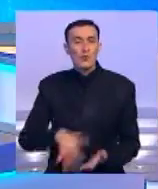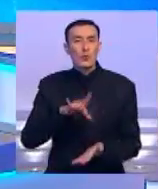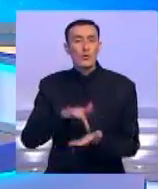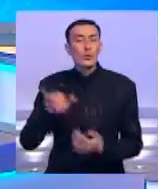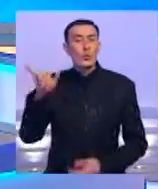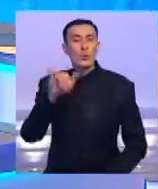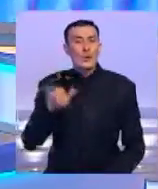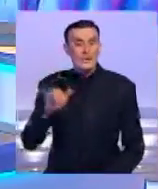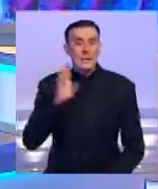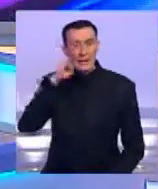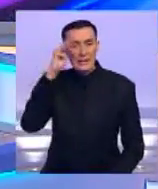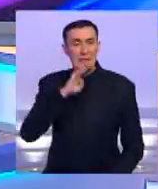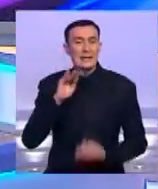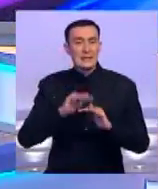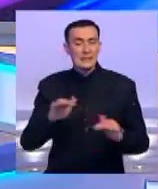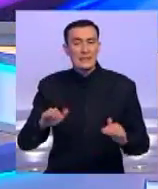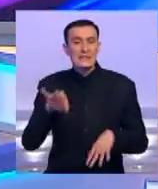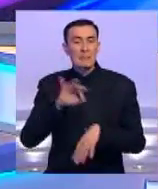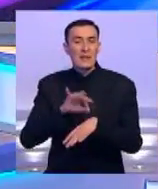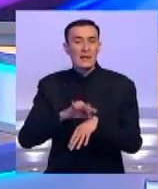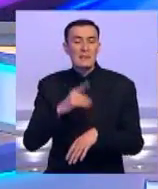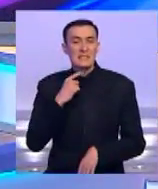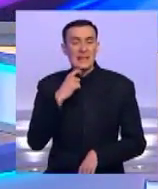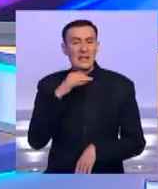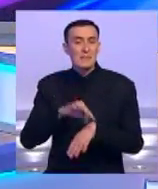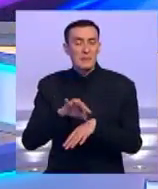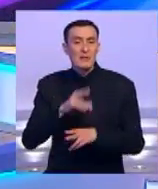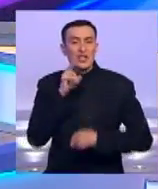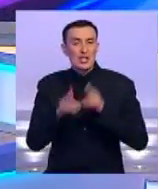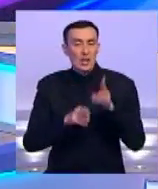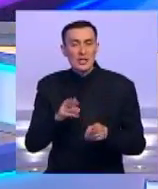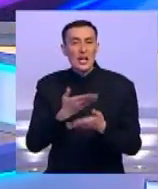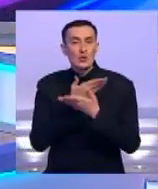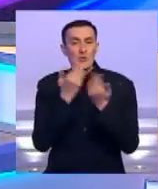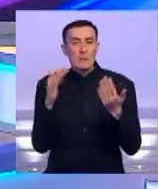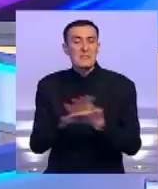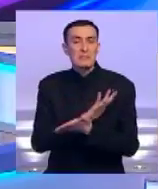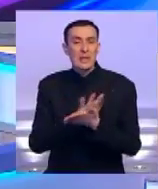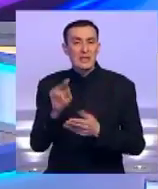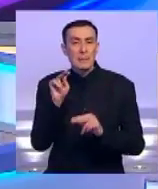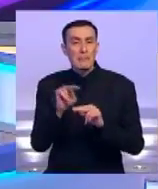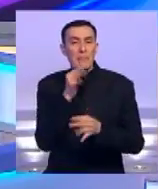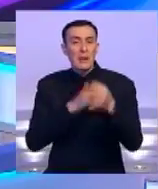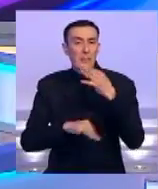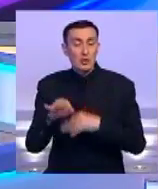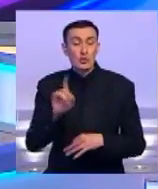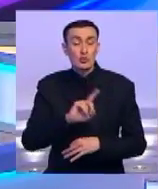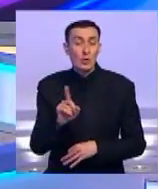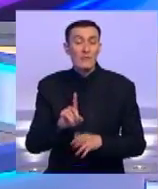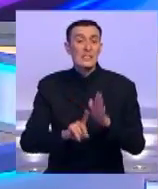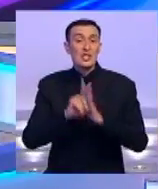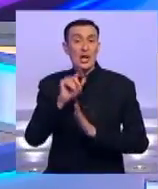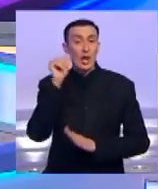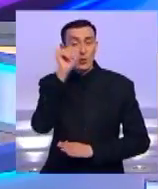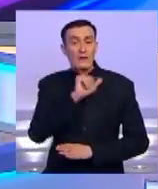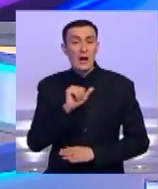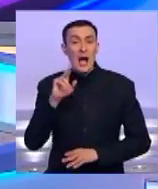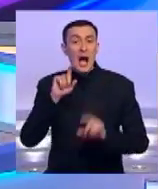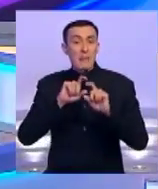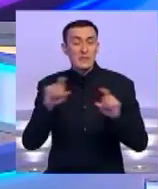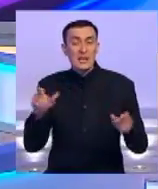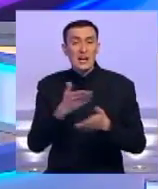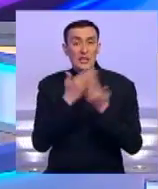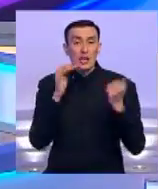В Уральске родители детей с сахарным диабетом жалуются на отсутствие бесплатных препаратов. Они утверждают, что вот с начала года в аптеках